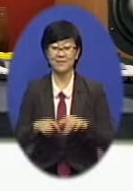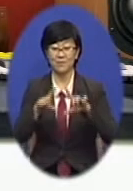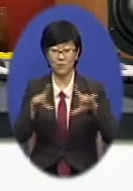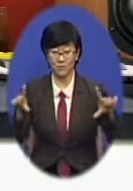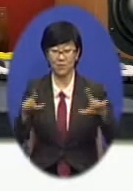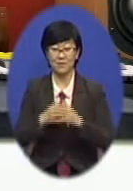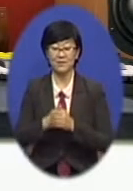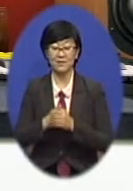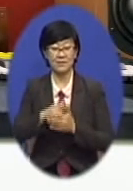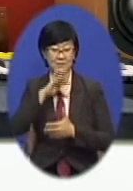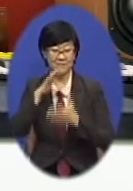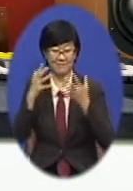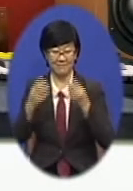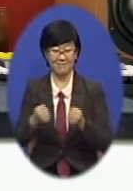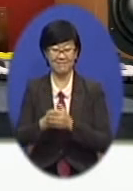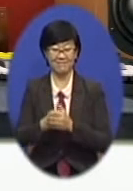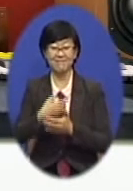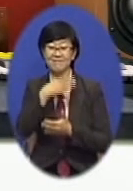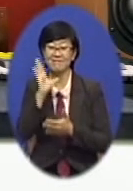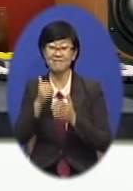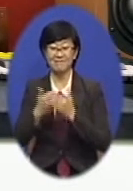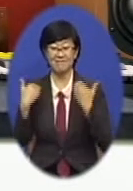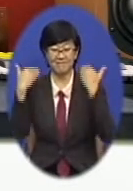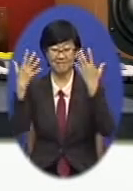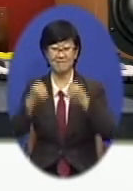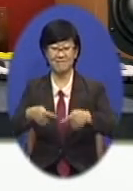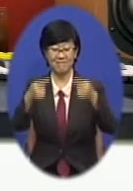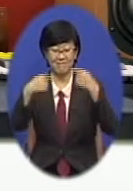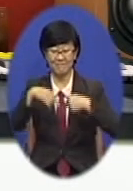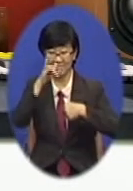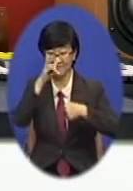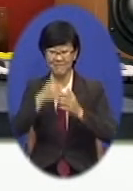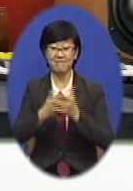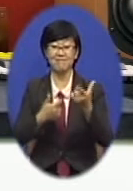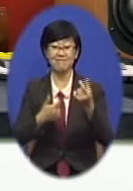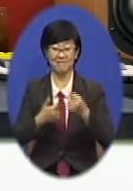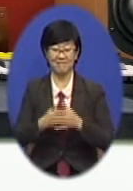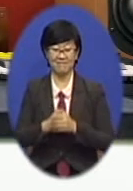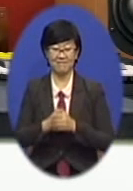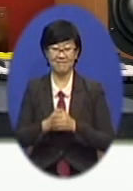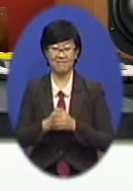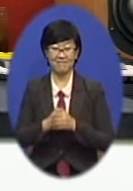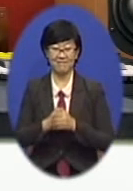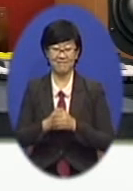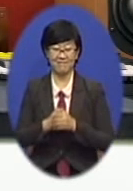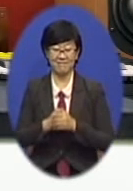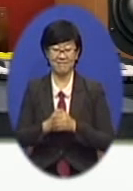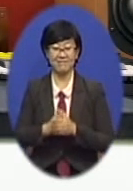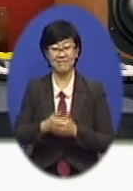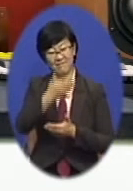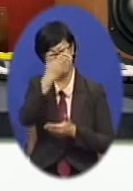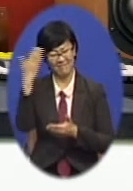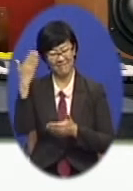보통 이렇게 네. 연세 드신 분들이 많이 참여한다 이런 생각들 많이 하시거든요. 네. 그렇게 이렇게 꽃 같은